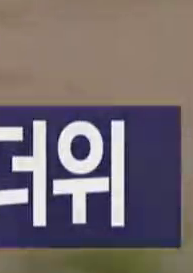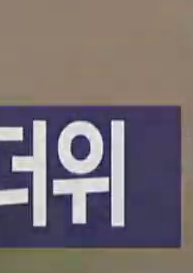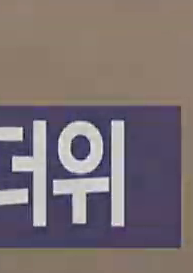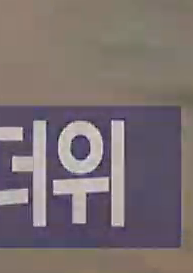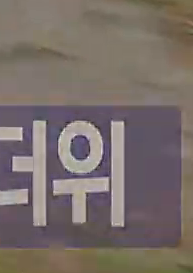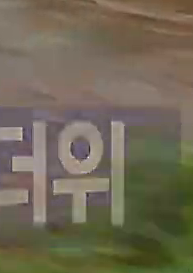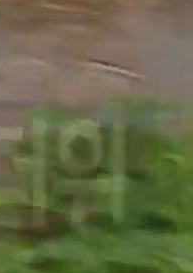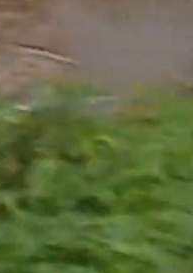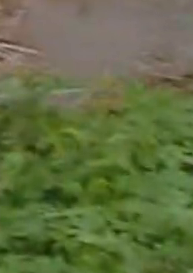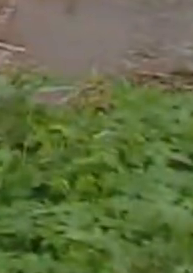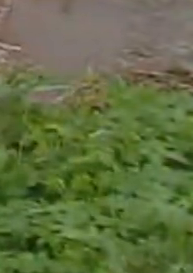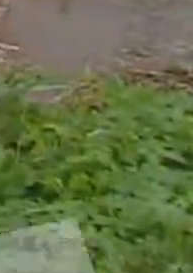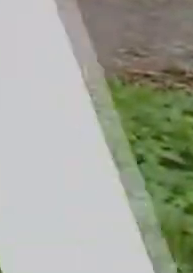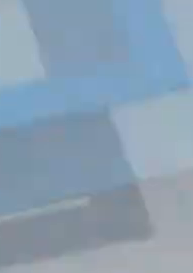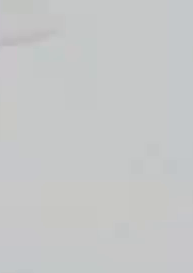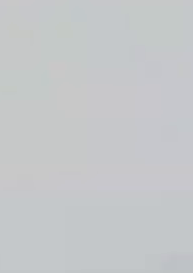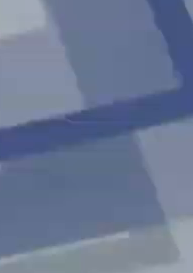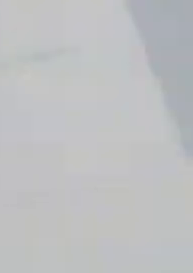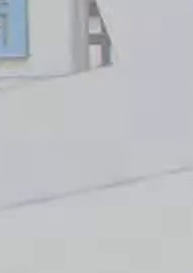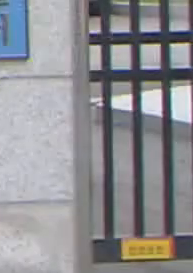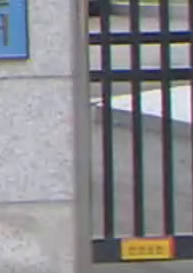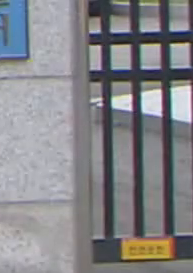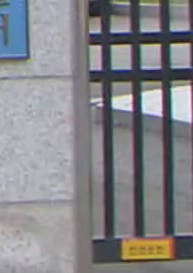예정이어서 대비가 필요합니다.